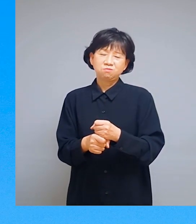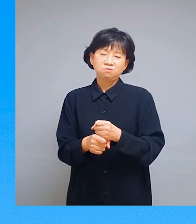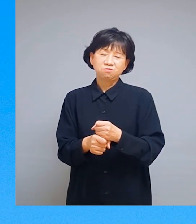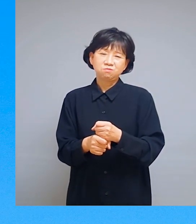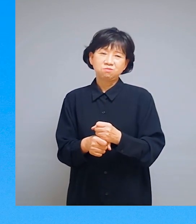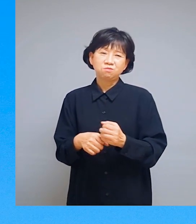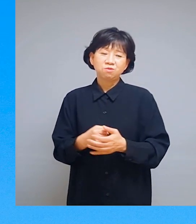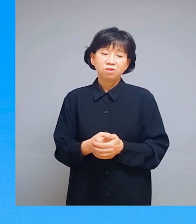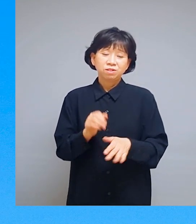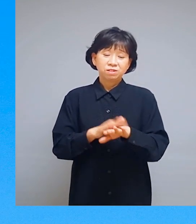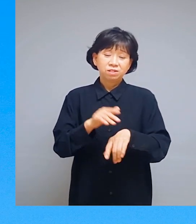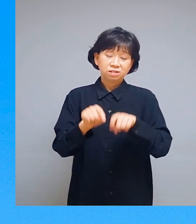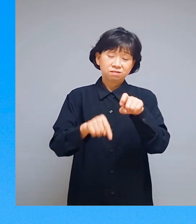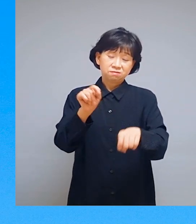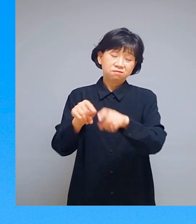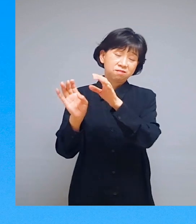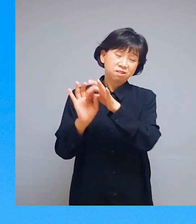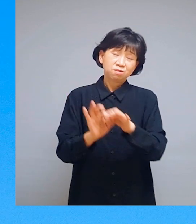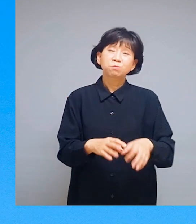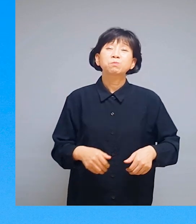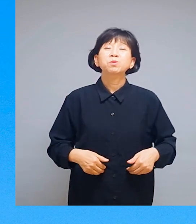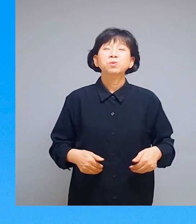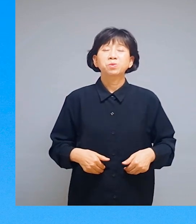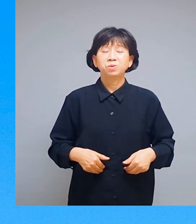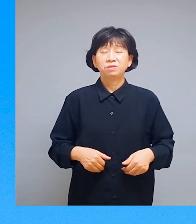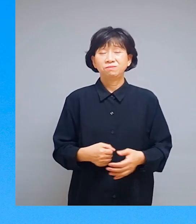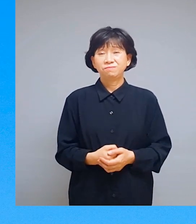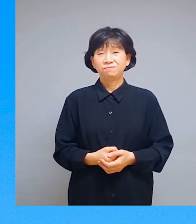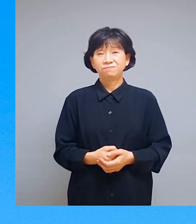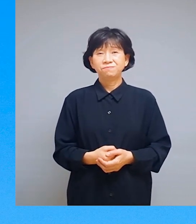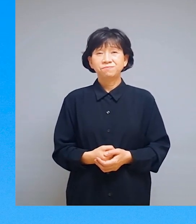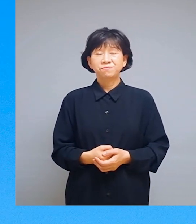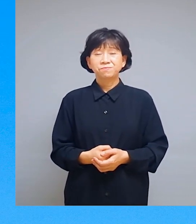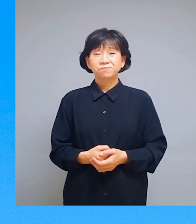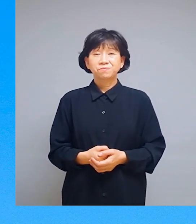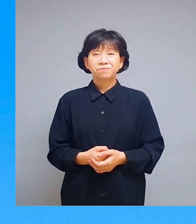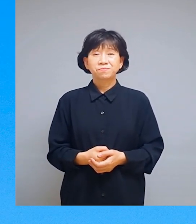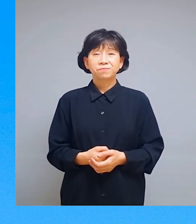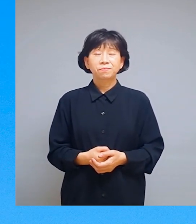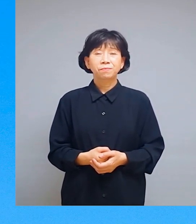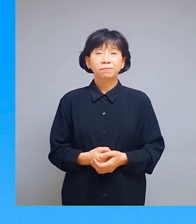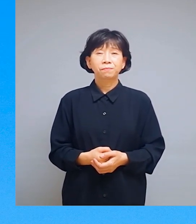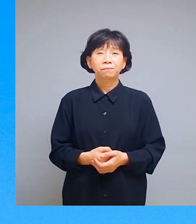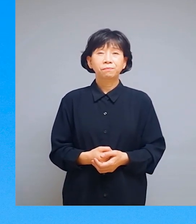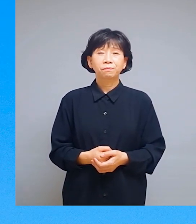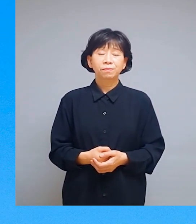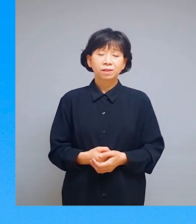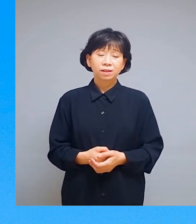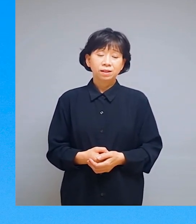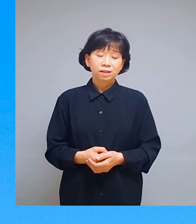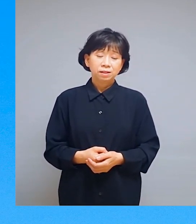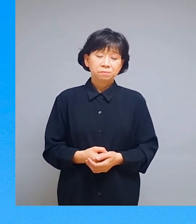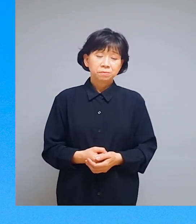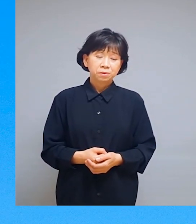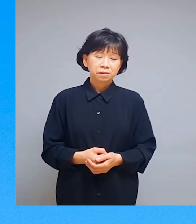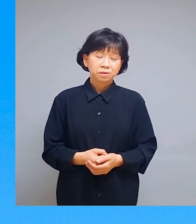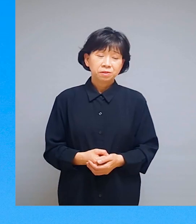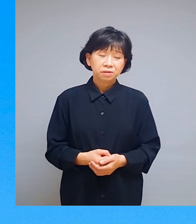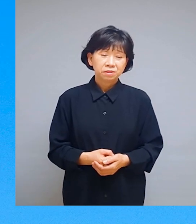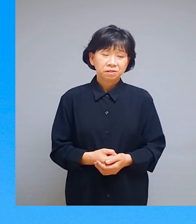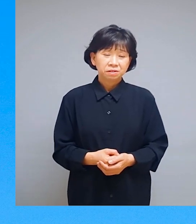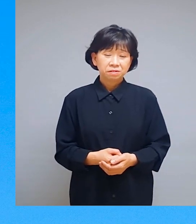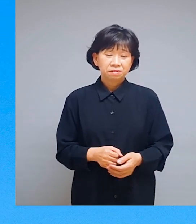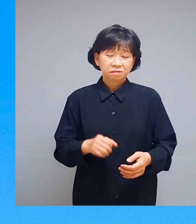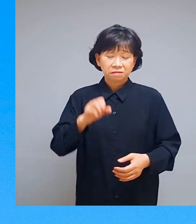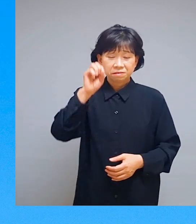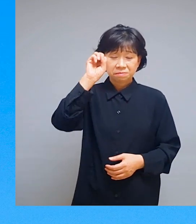지속적으로 실천하고 살아내야 된다는 거죠. 여러분 이 의미는요. 한순간의 감정적인 변화가 아니에요.